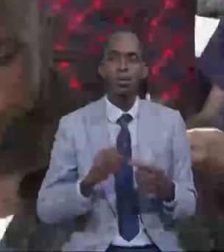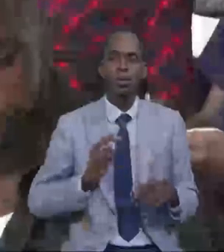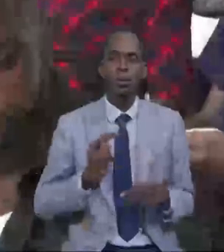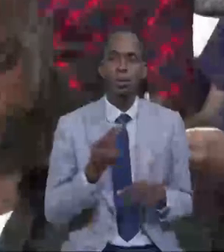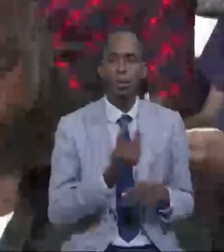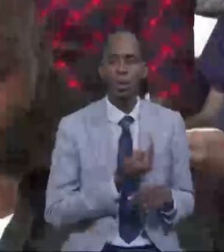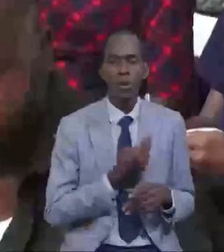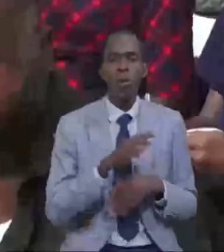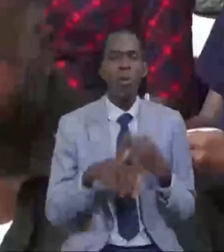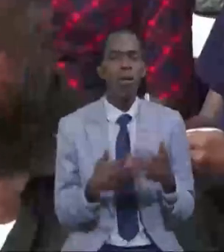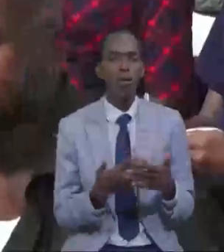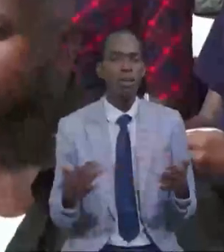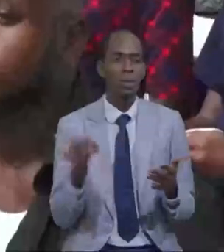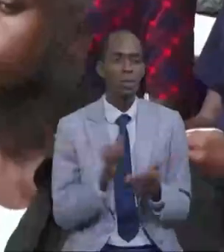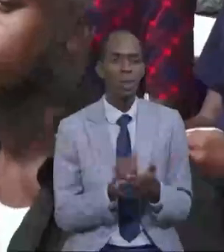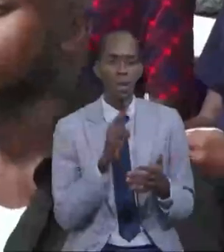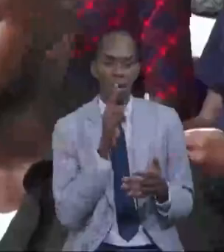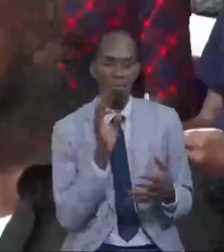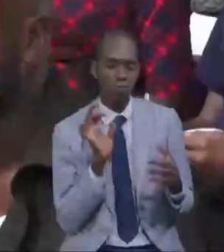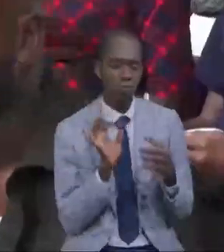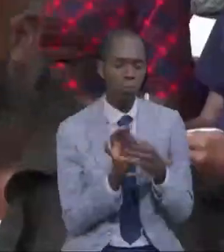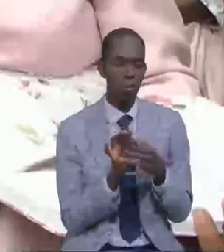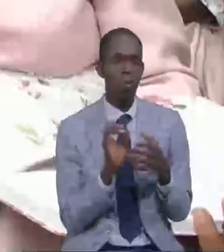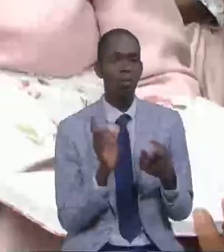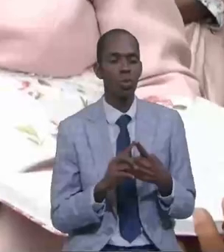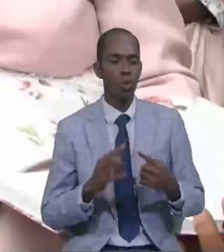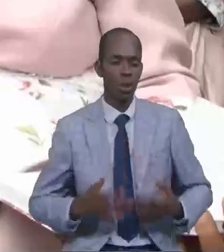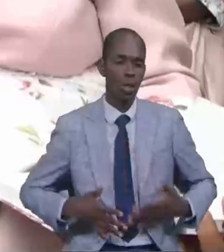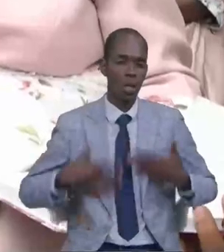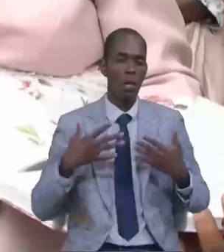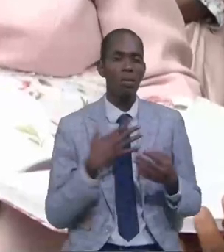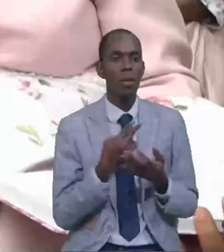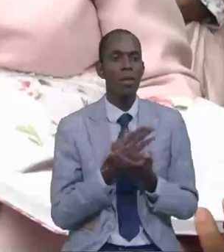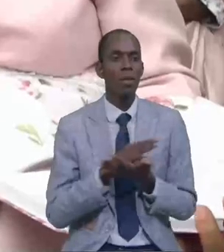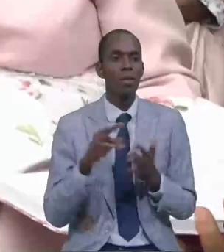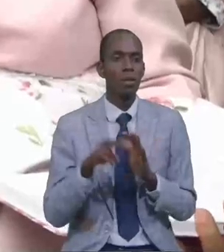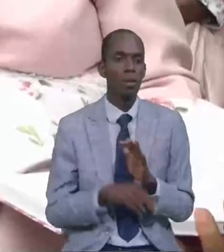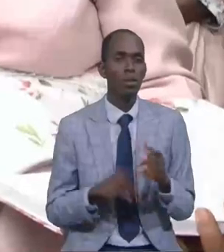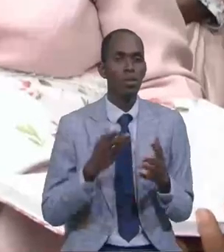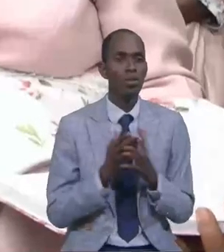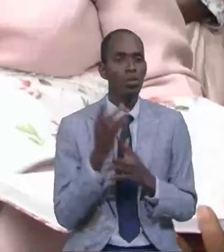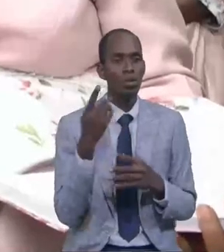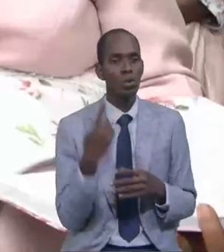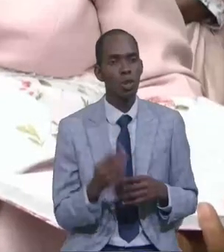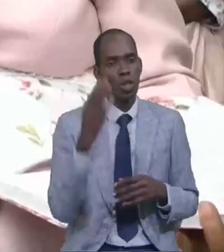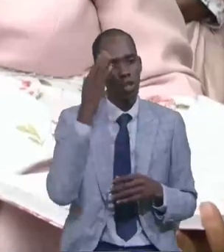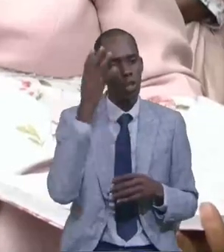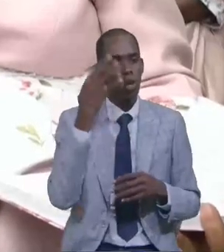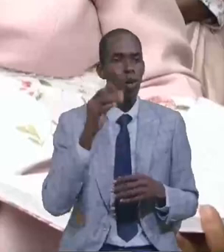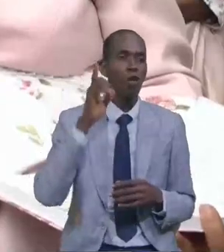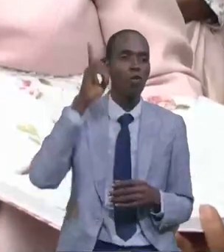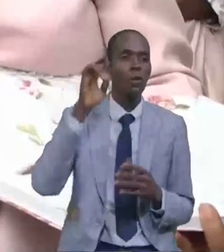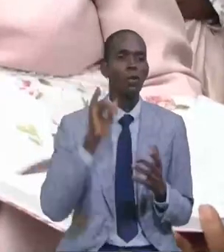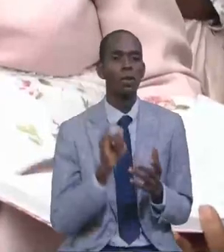la connaissance de celui qui nous a appelés à la gloire. Verset